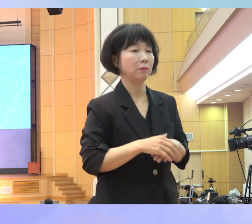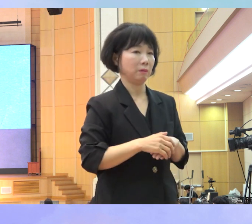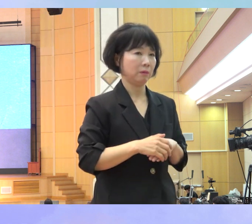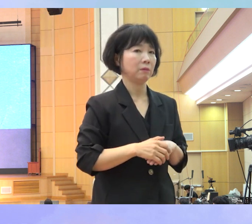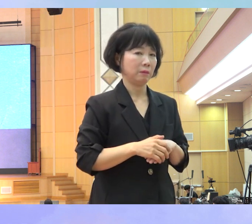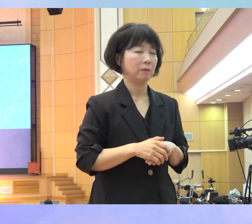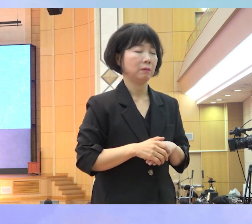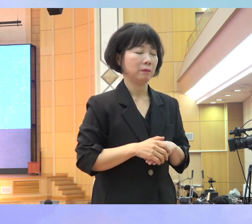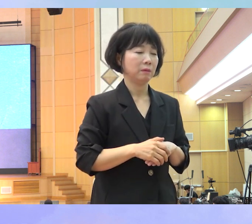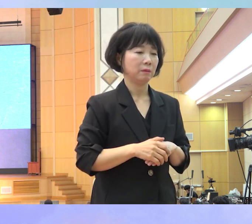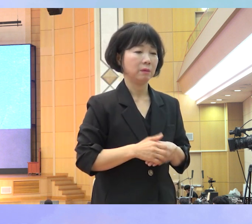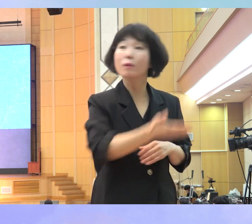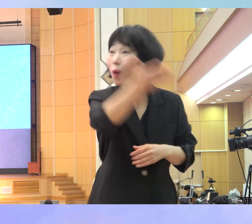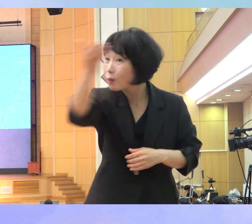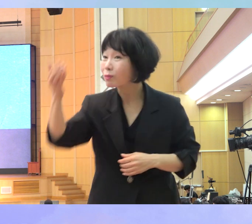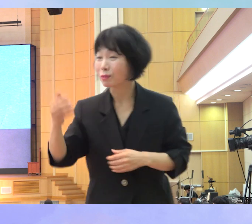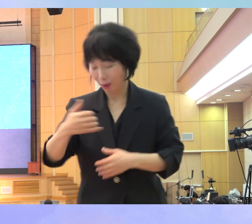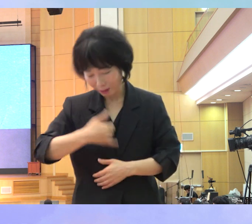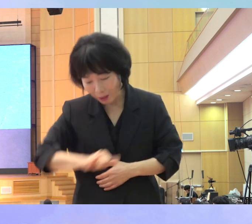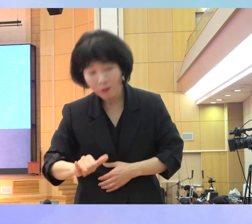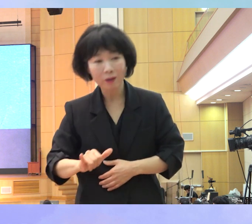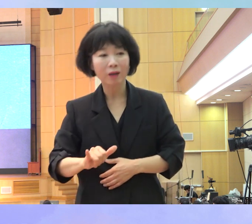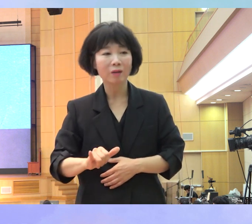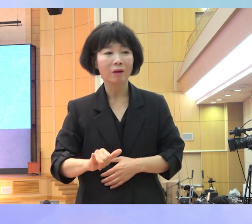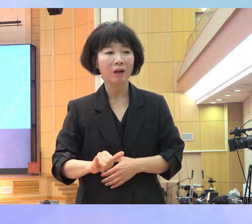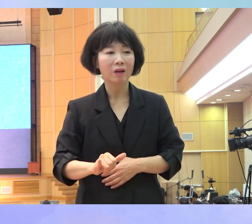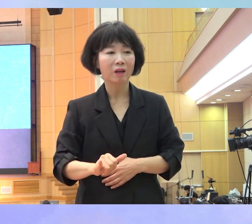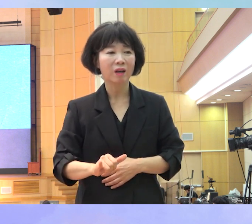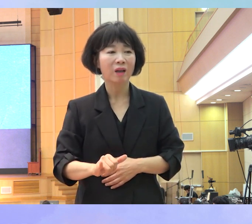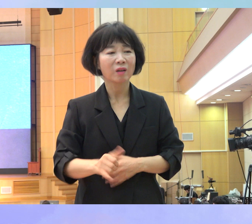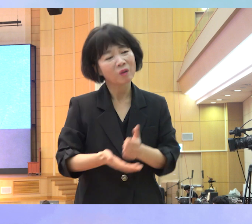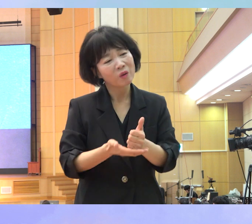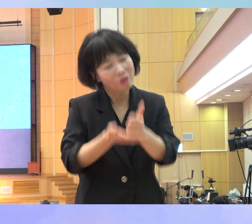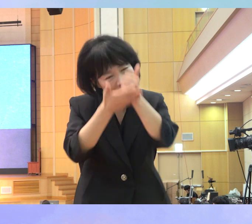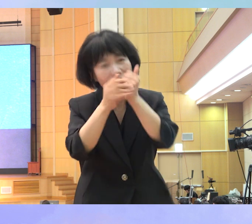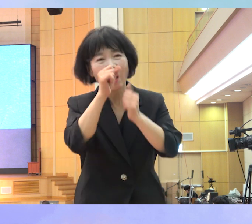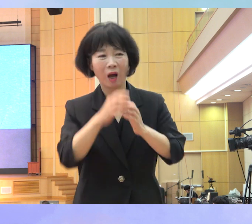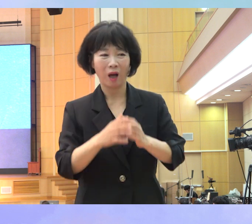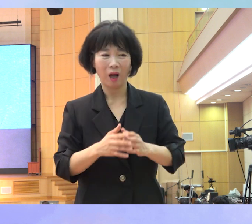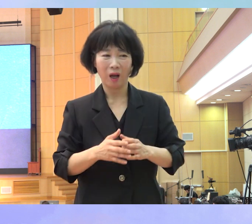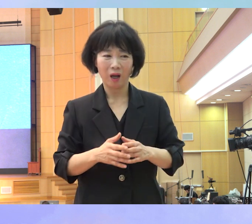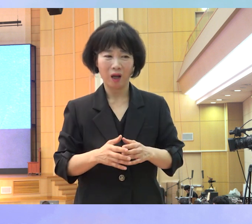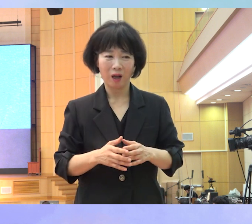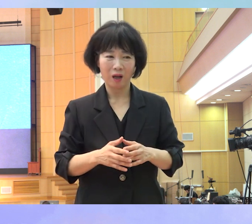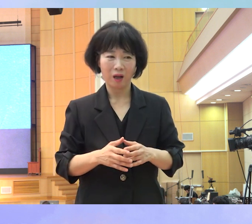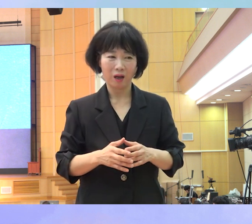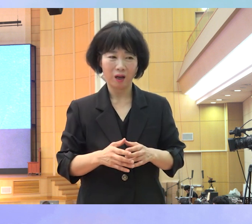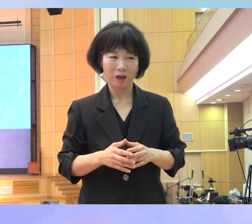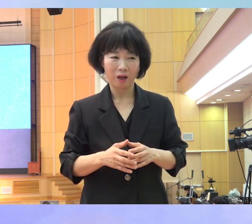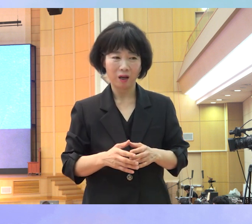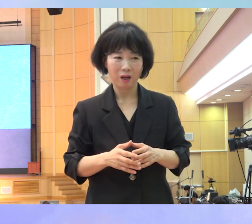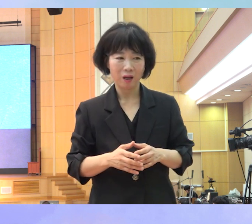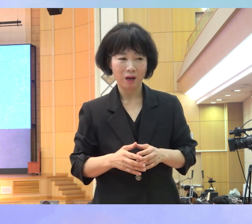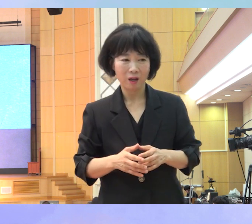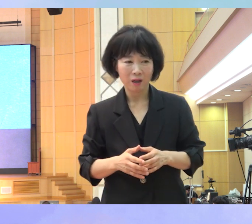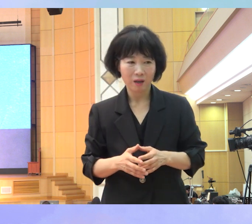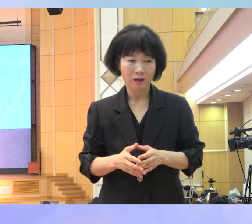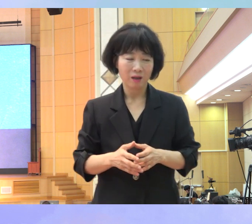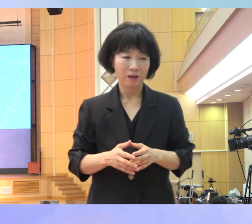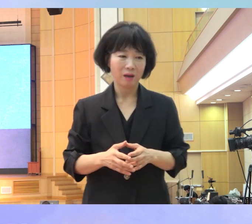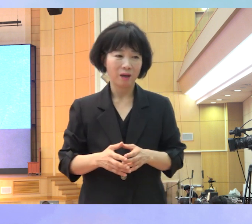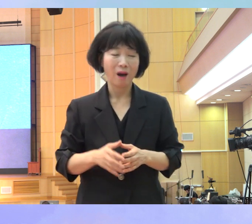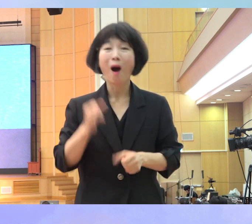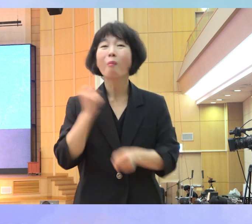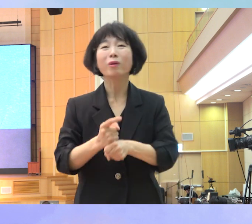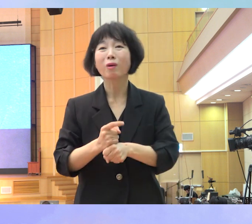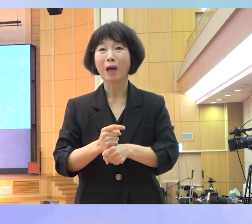더 좋아지는지. 자녀에게도 마찬가지예요. 초반에 그렇게 하라는 줄 아세요? 초반에 못하면 평생 못해요.